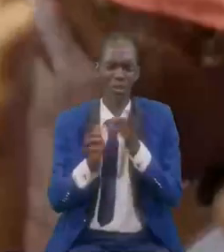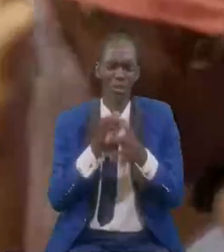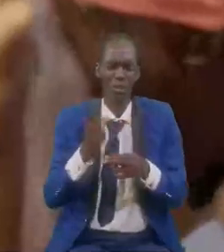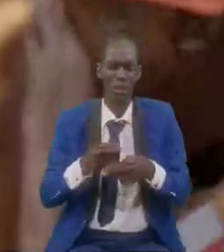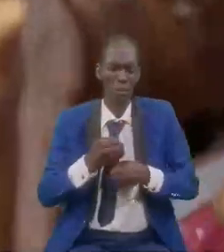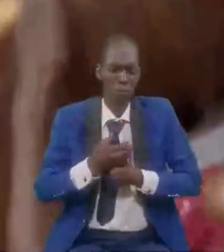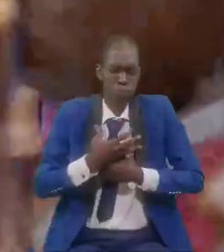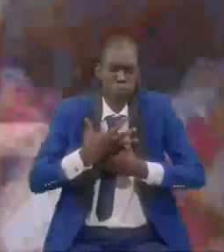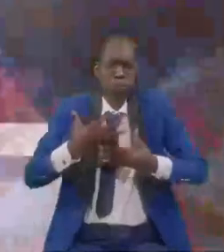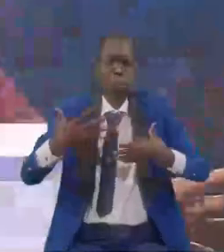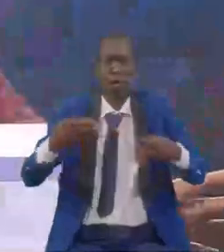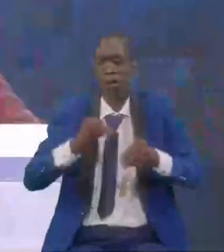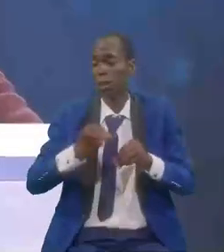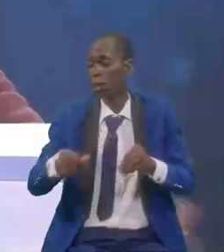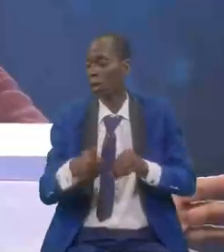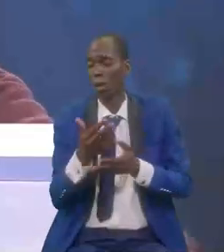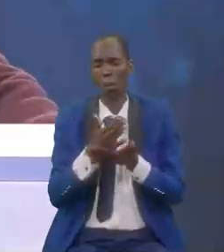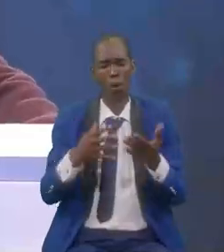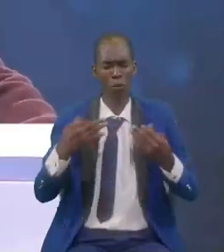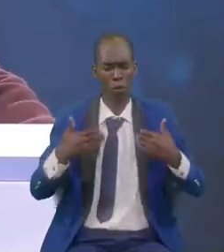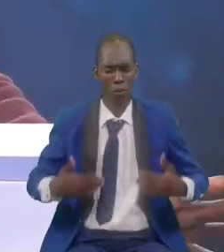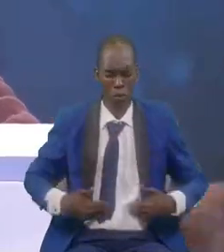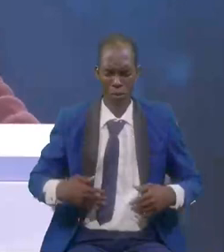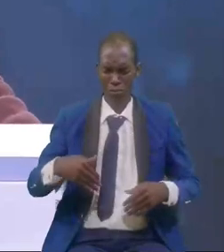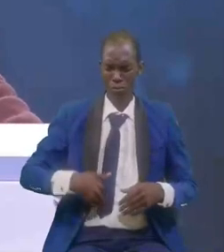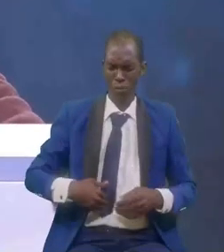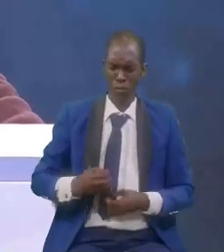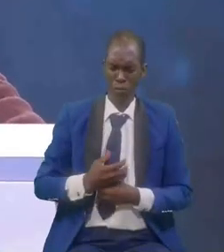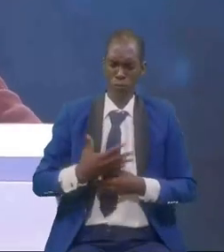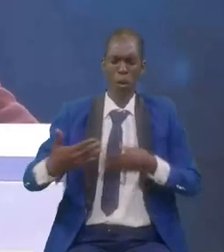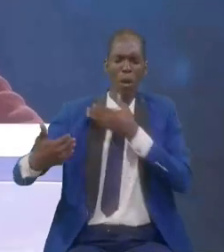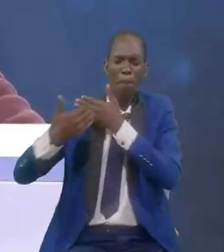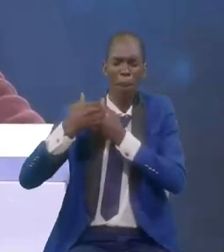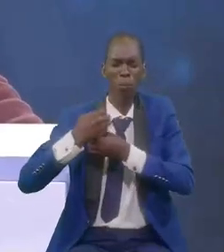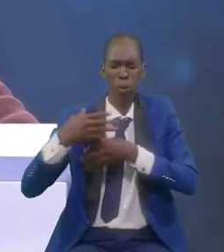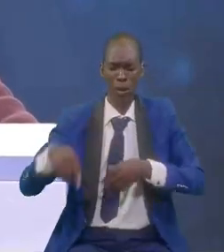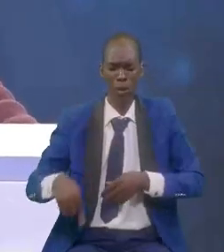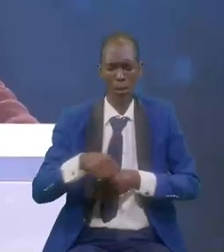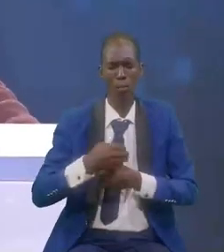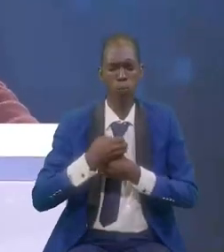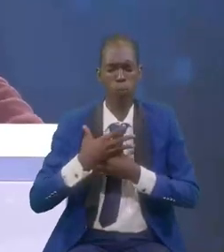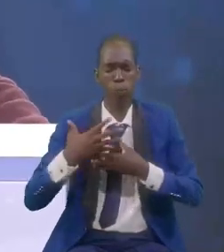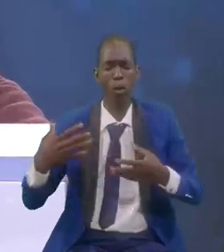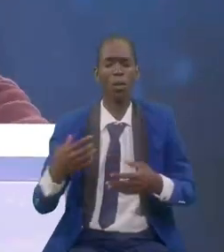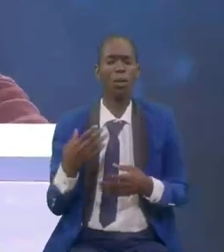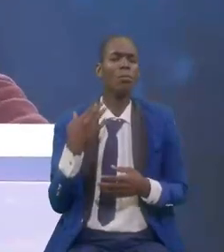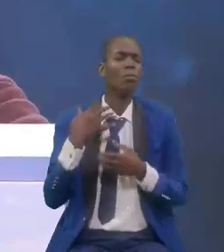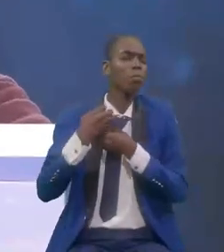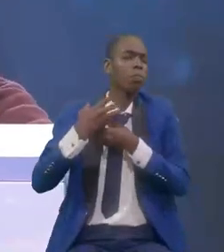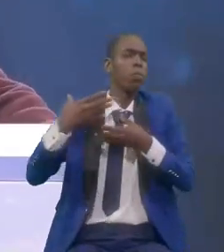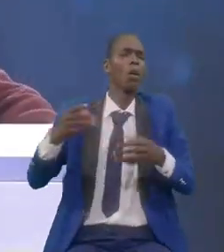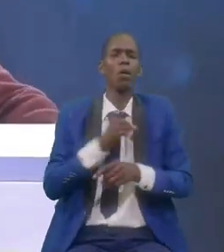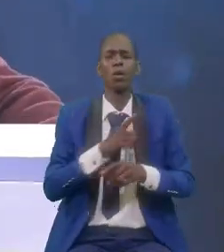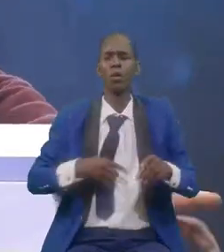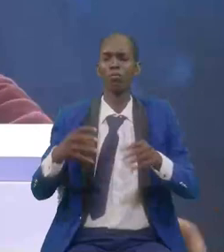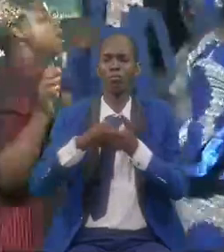Tumeur sur n'importe quelle partie du corps. Fibrome, goitre, bosse au dos, éléphantiasis. Seigneur, ôte-les